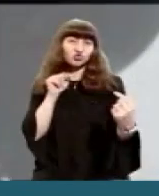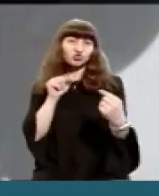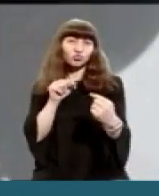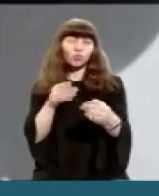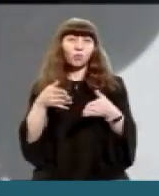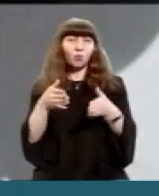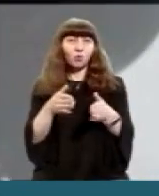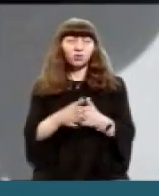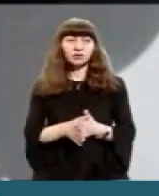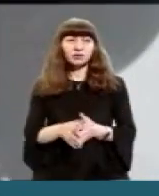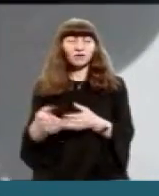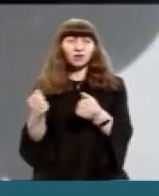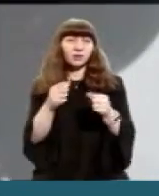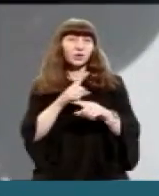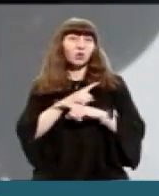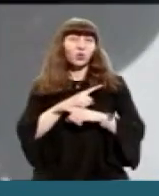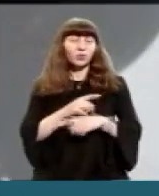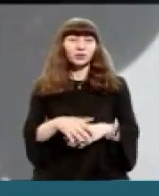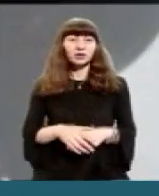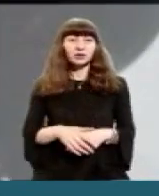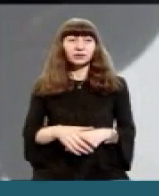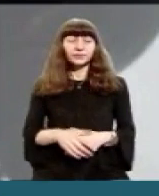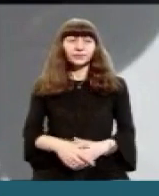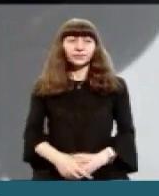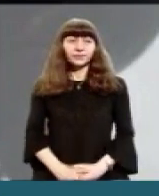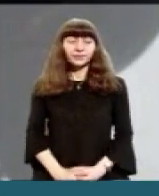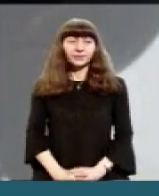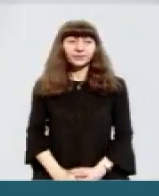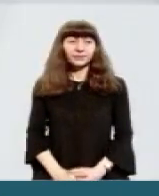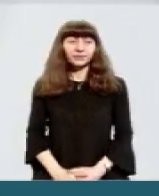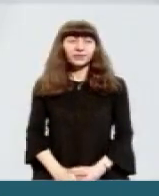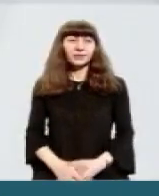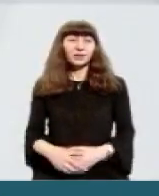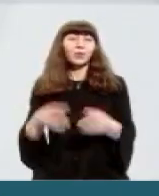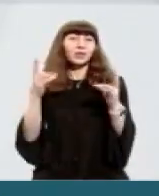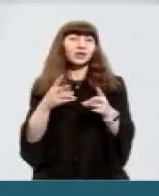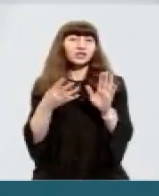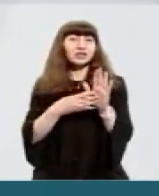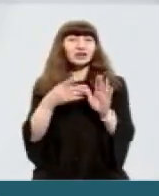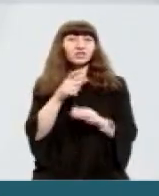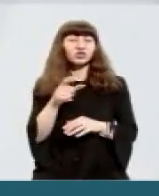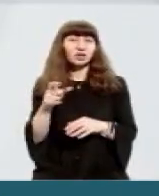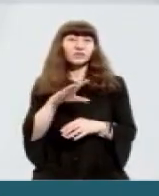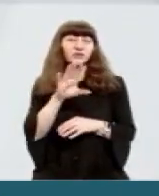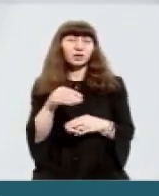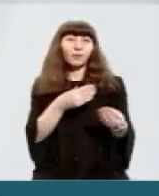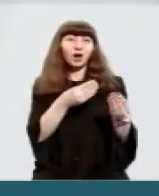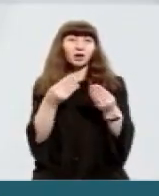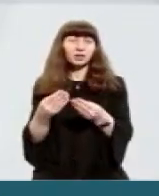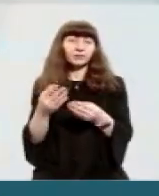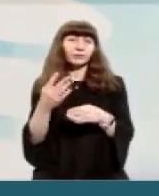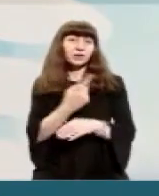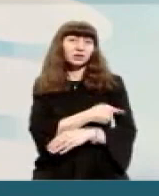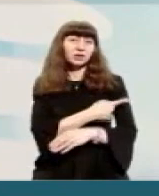месте. В настоящее время проводится досудебное расследование, назначены необходимые экспертизы. В аварии пострадали 9 человек. Всем им оказана